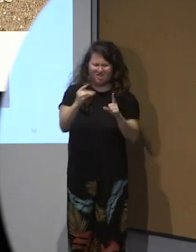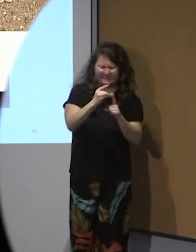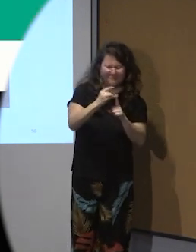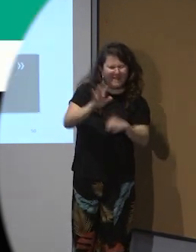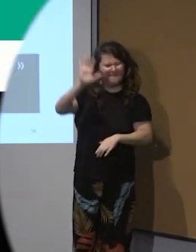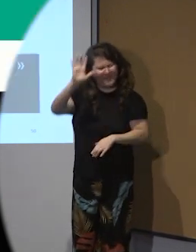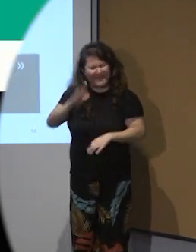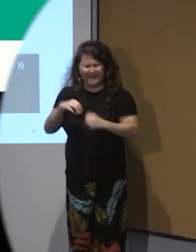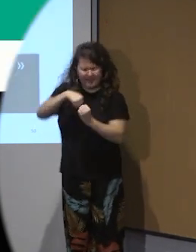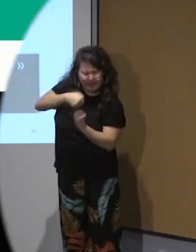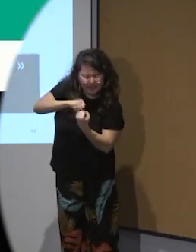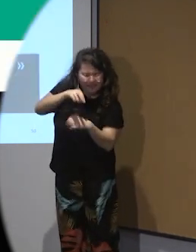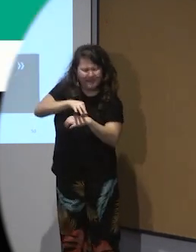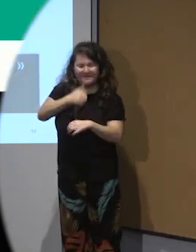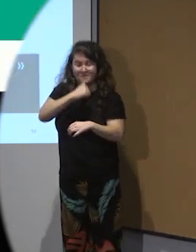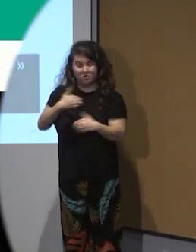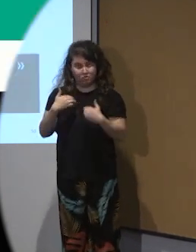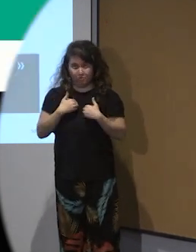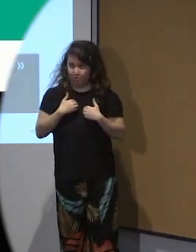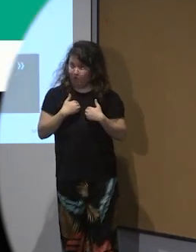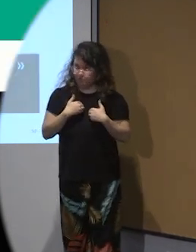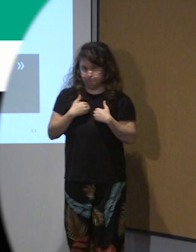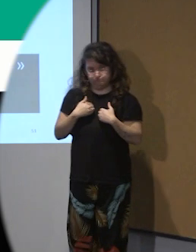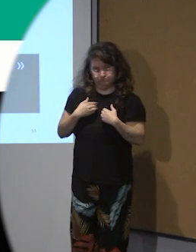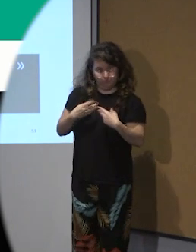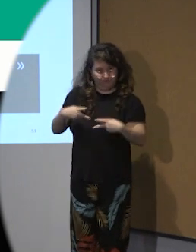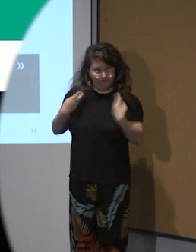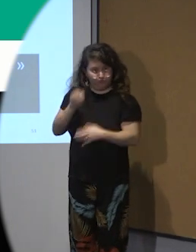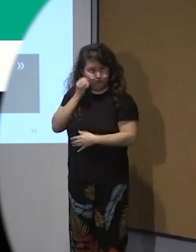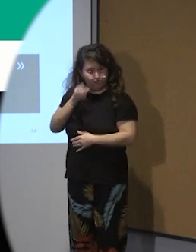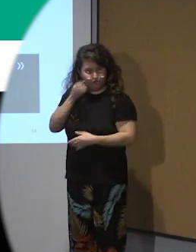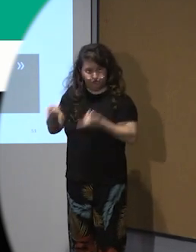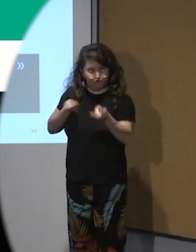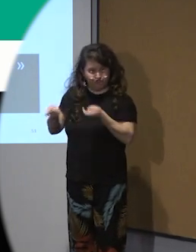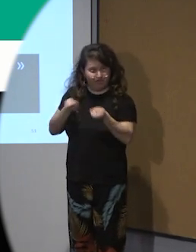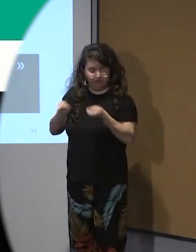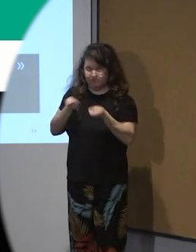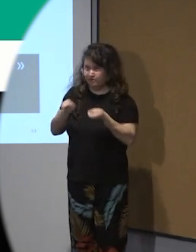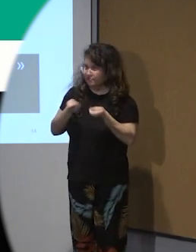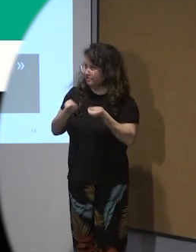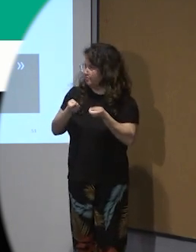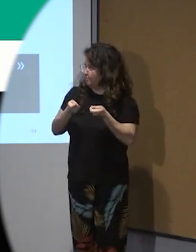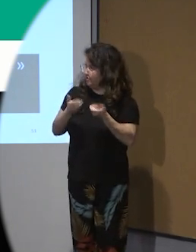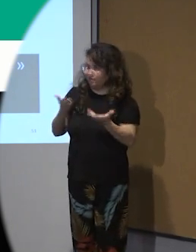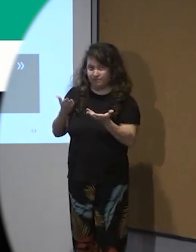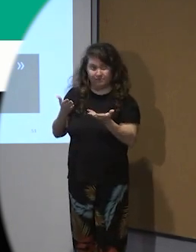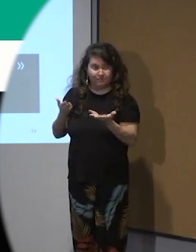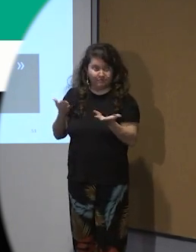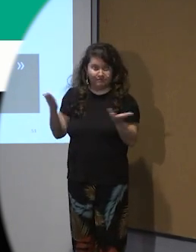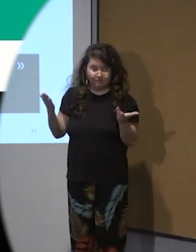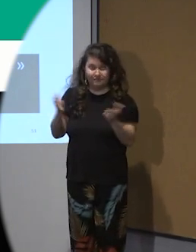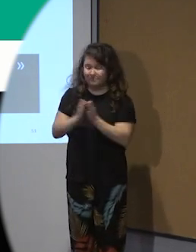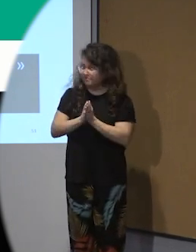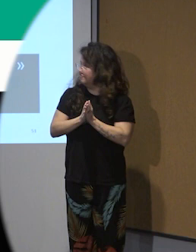au quotidien avec les oui, mais, hein. Même à la maison, comme les deux énergumènes qui étaient juste là. Alors,